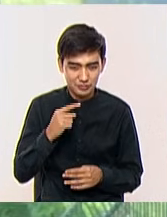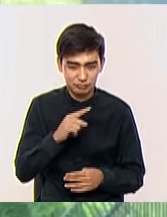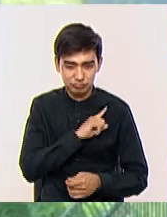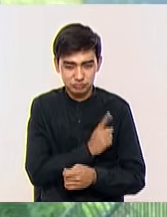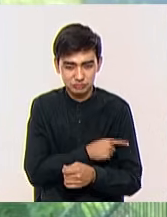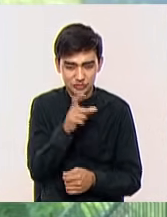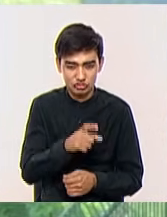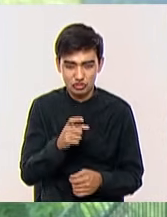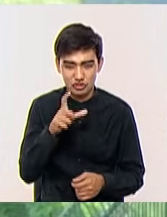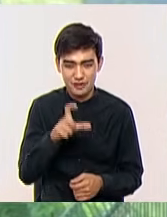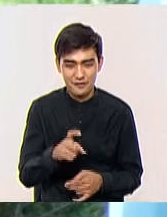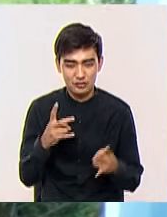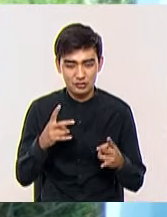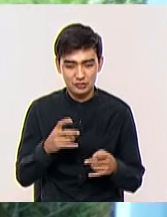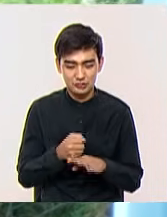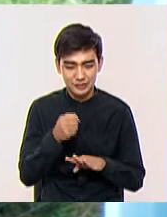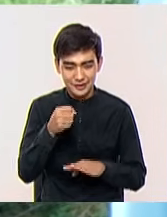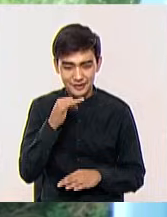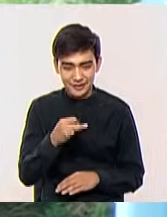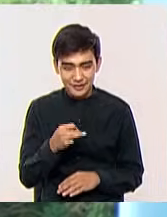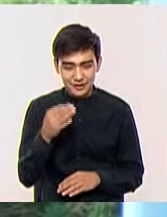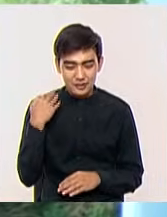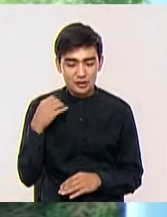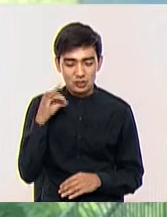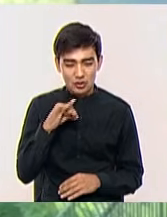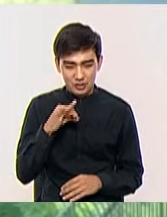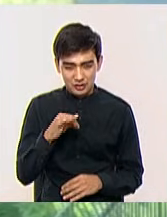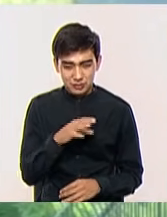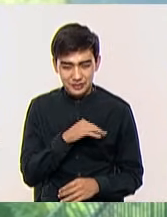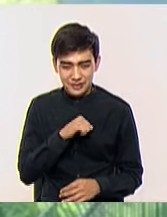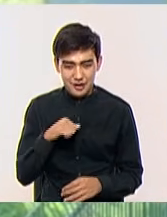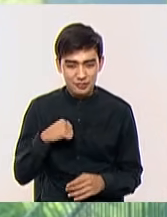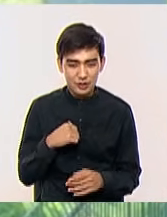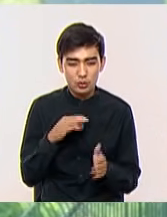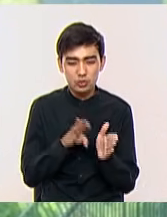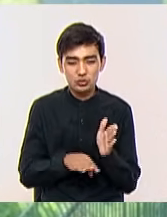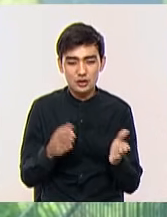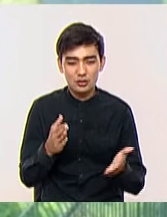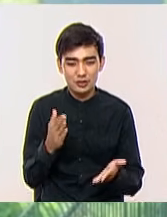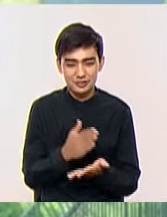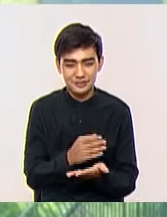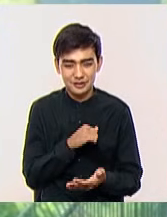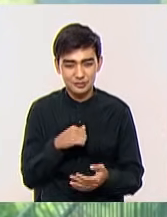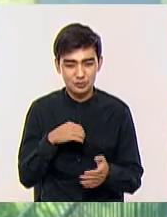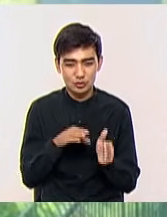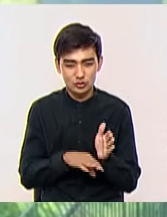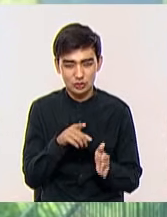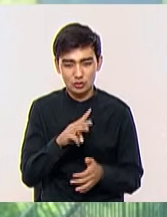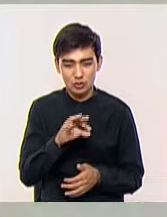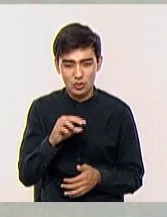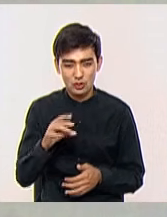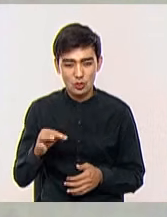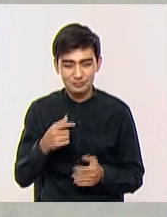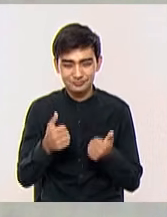ол жерде үлкен азаматтардың көріп тұрған жоқ. Тәуелсіз Қазақстанның тарихындағы ең нашар тұсы, ең нашар қызметі дәл осы Токио Олимпиадасында көрініп